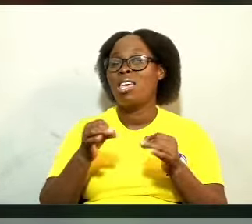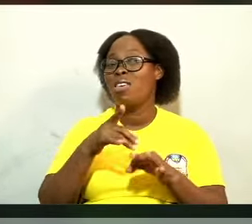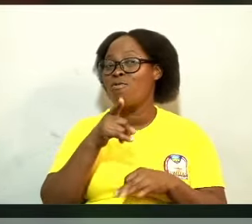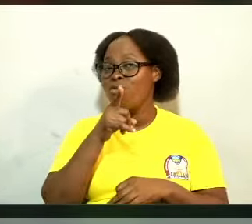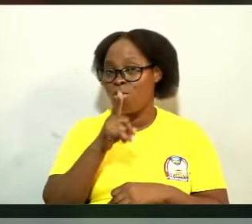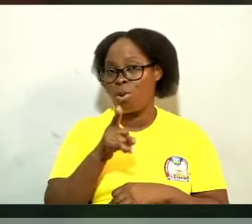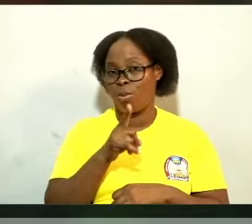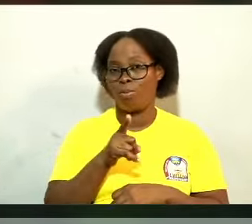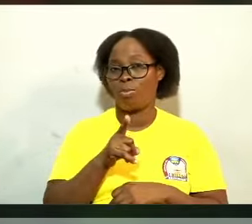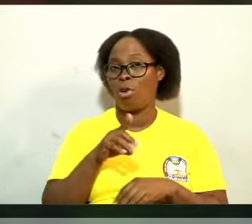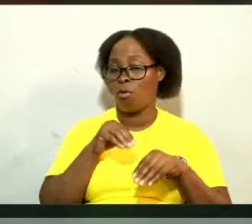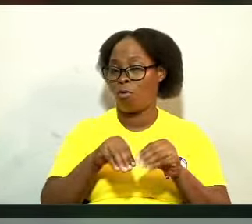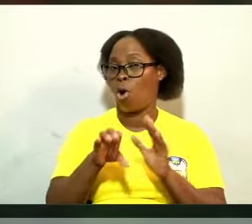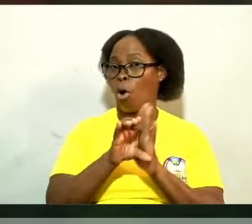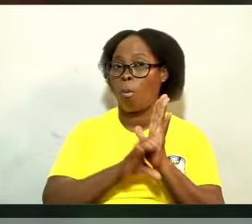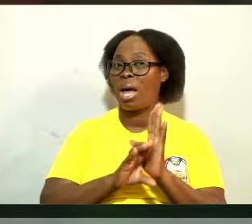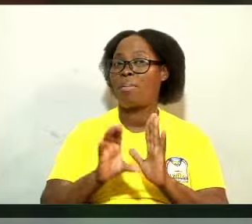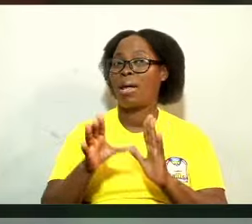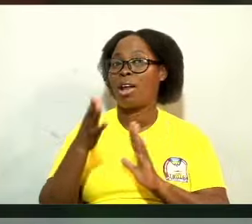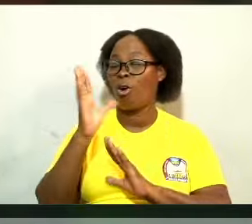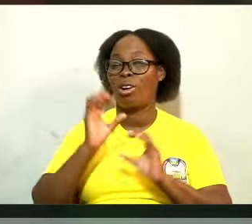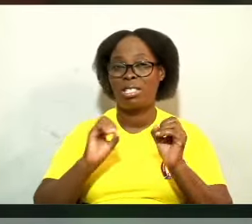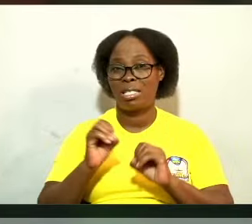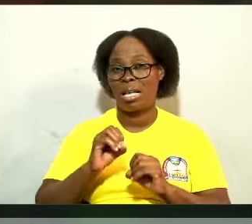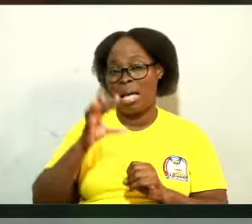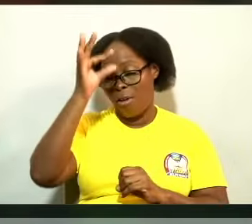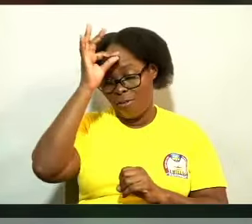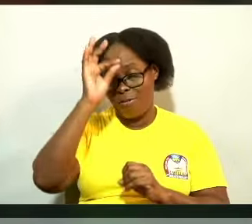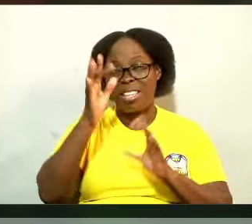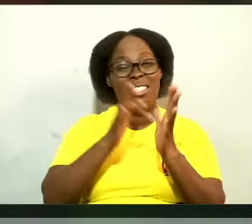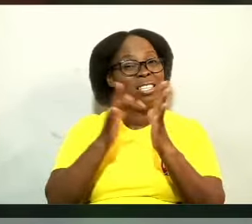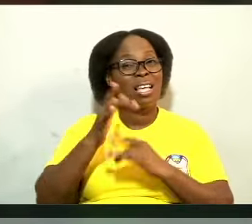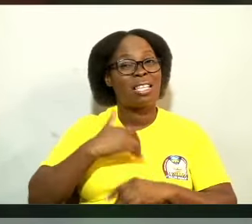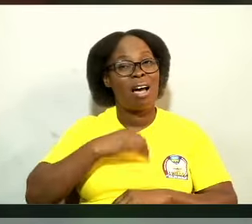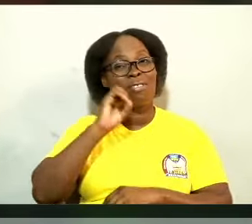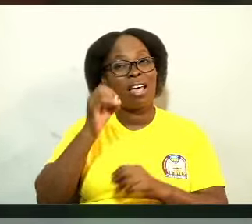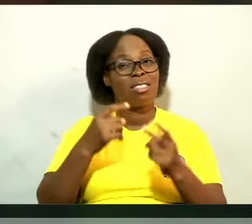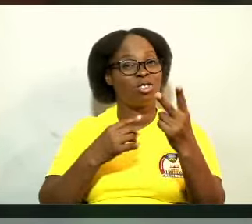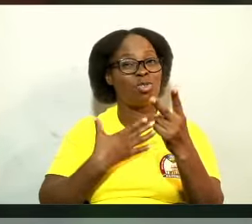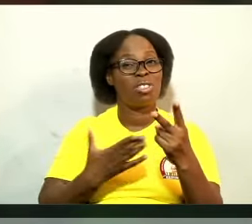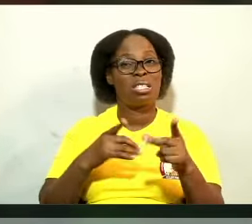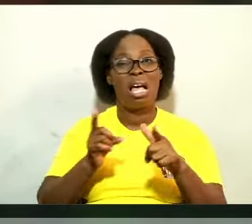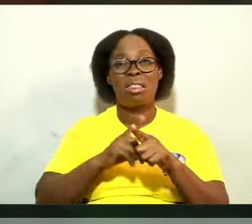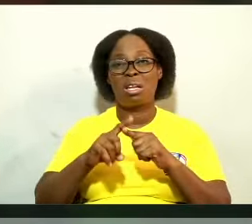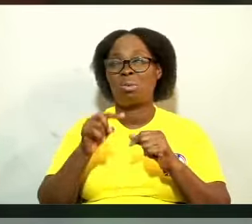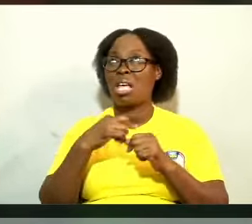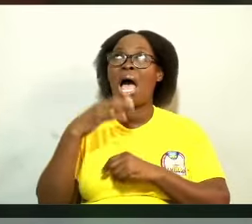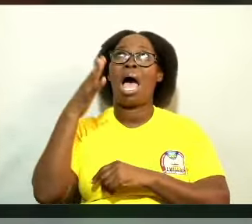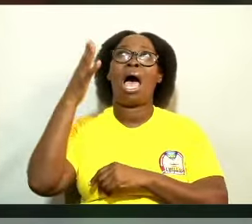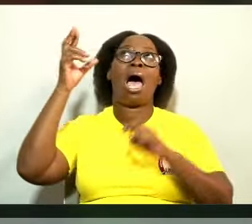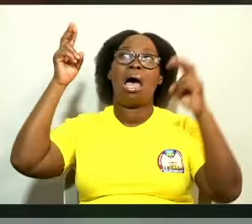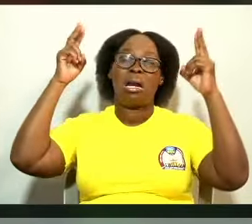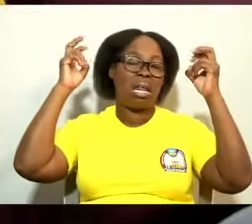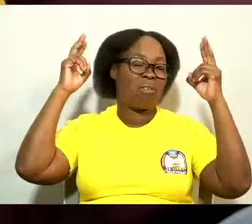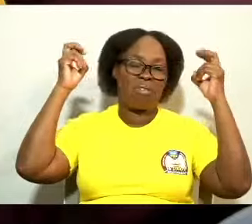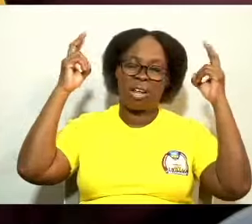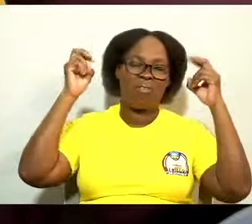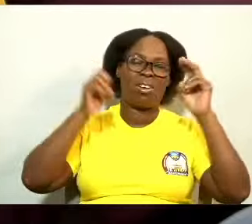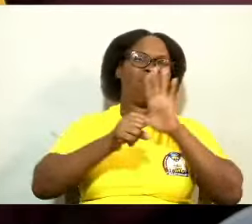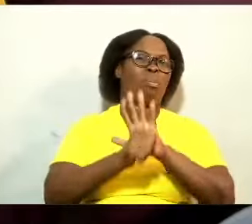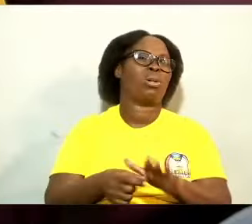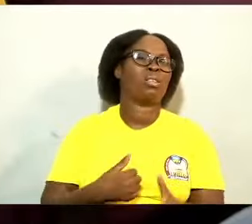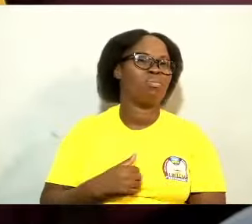amri na imani ya Yesu haipo, vitu viwili hivi. Alafu nasema shetani ananionea, wewe hakuonei,